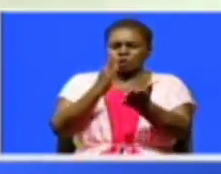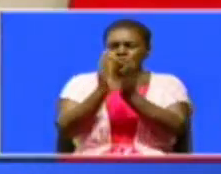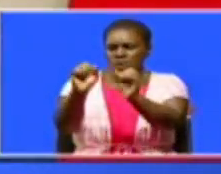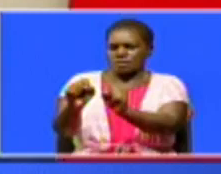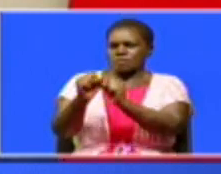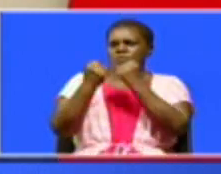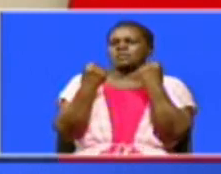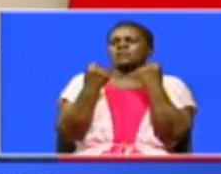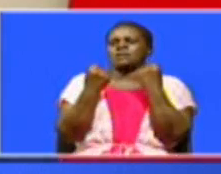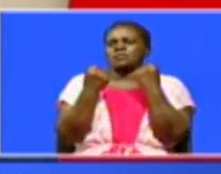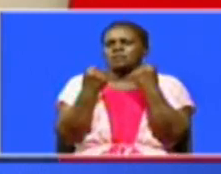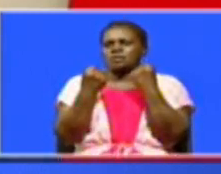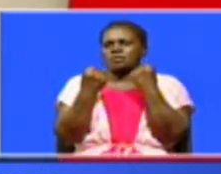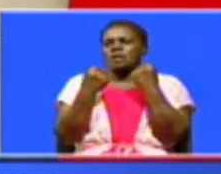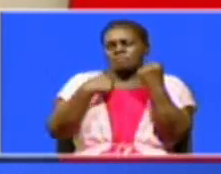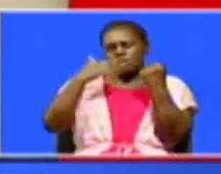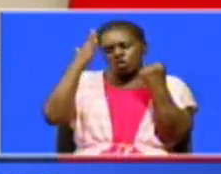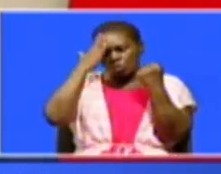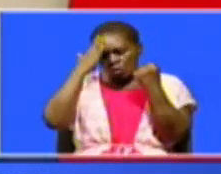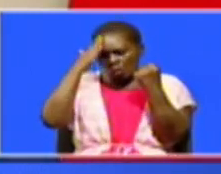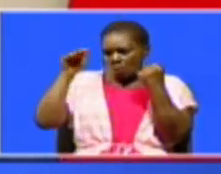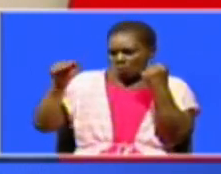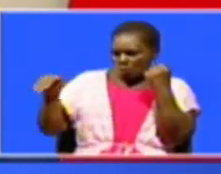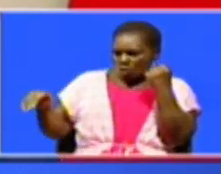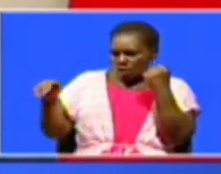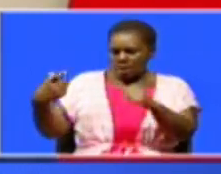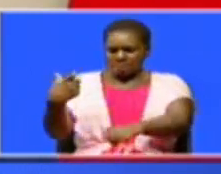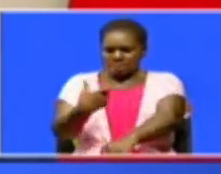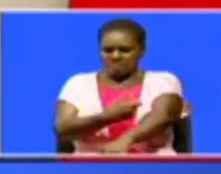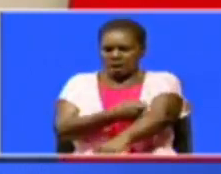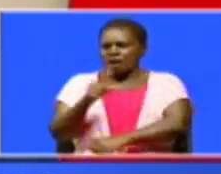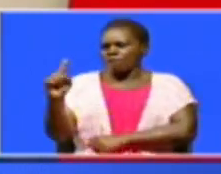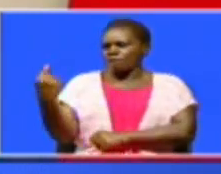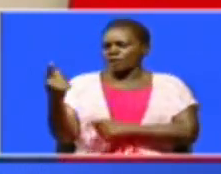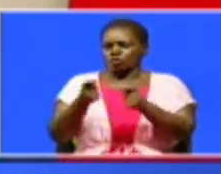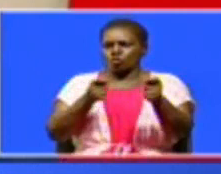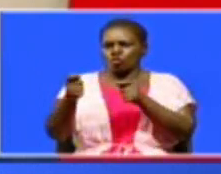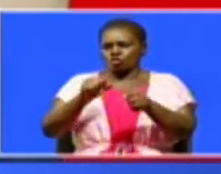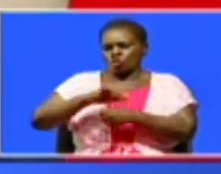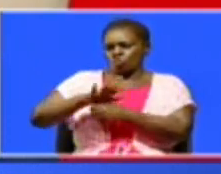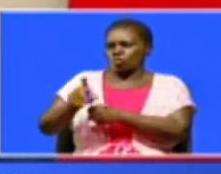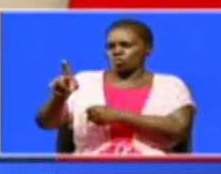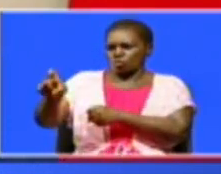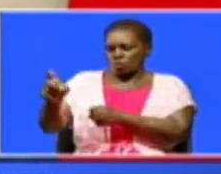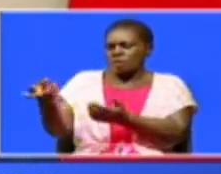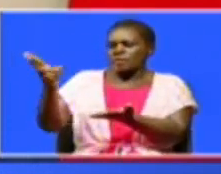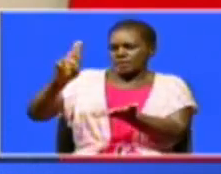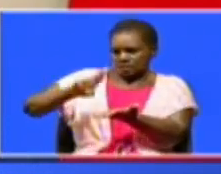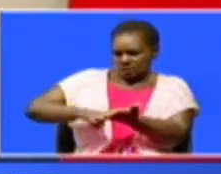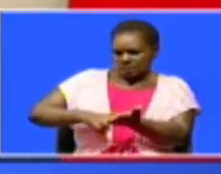salama. Jinsi nijuavyo, leo asubuhi chanjo ya kwanza ya kukabiliana na virusi vya korona